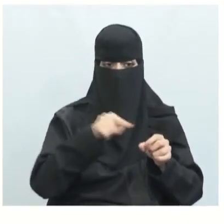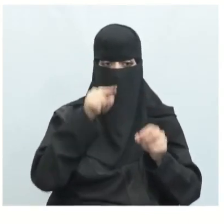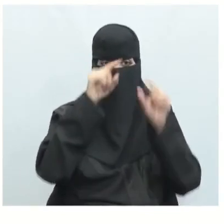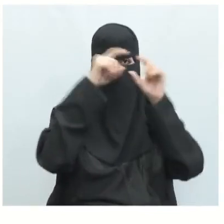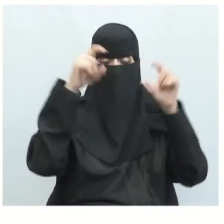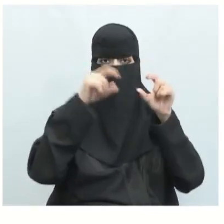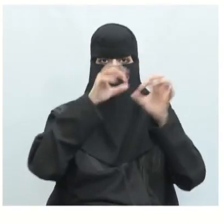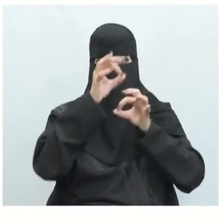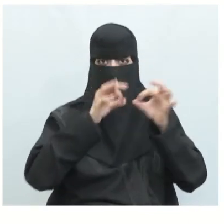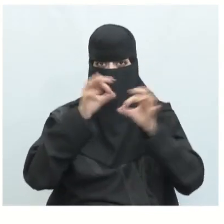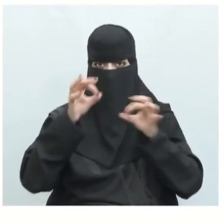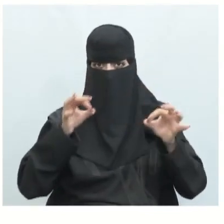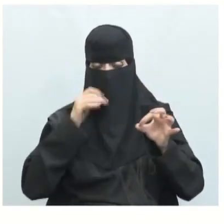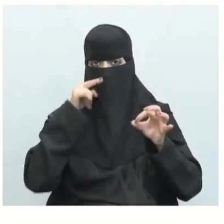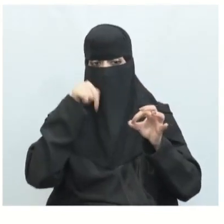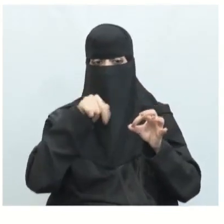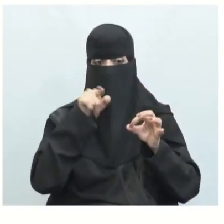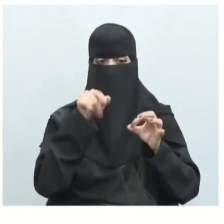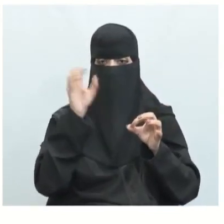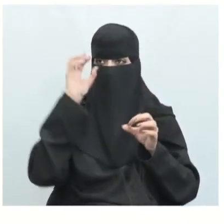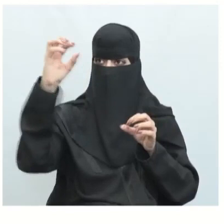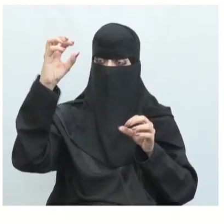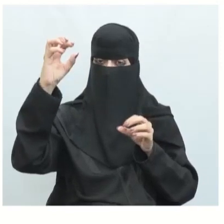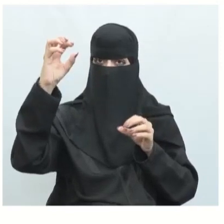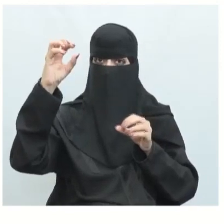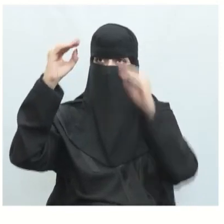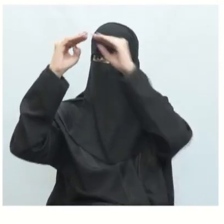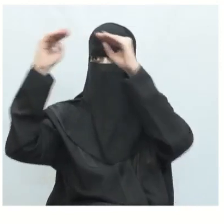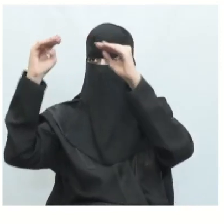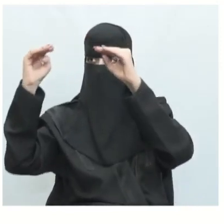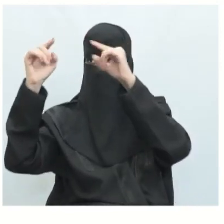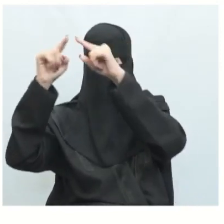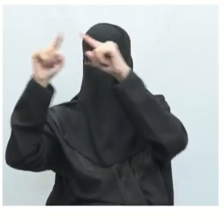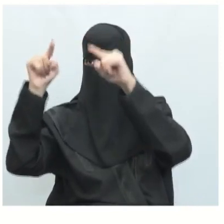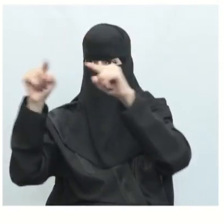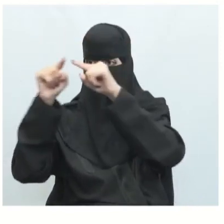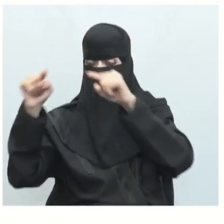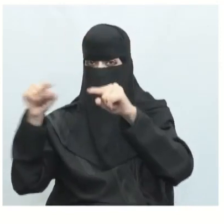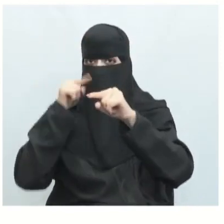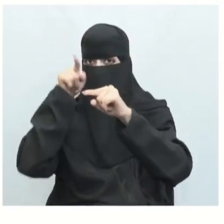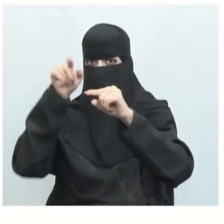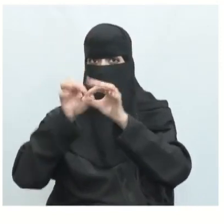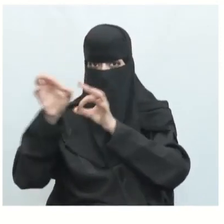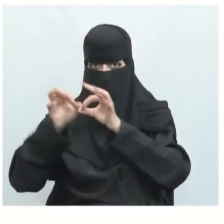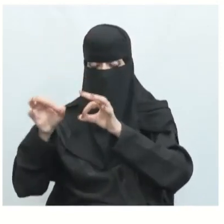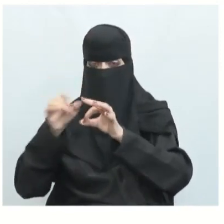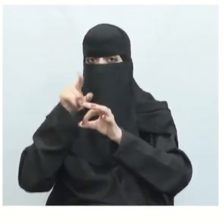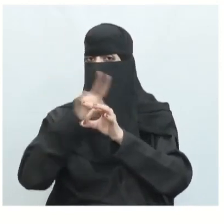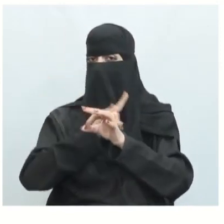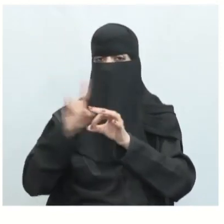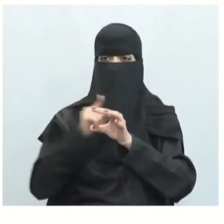المخططات بهذا الشكل وهذا الجزء الاشجار اذا اي شجره هي مخطط